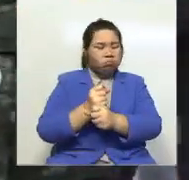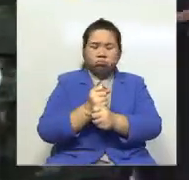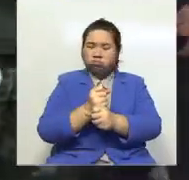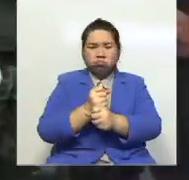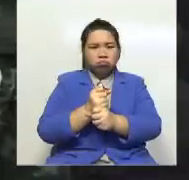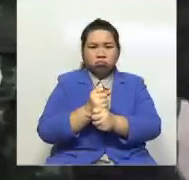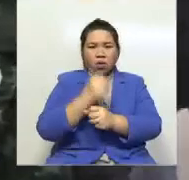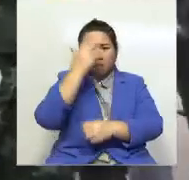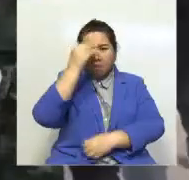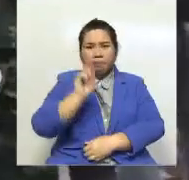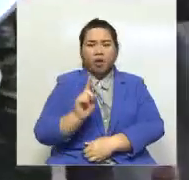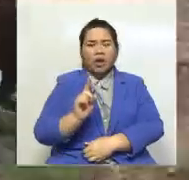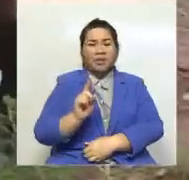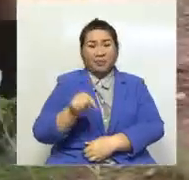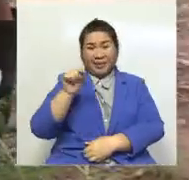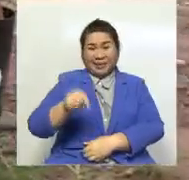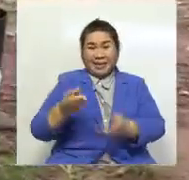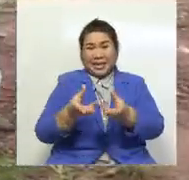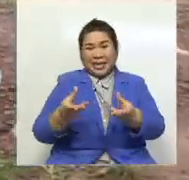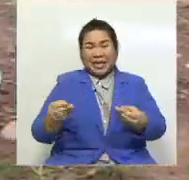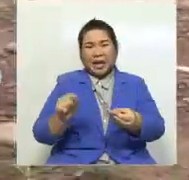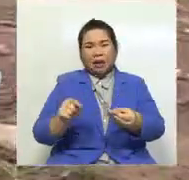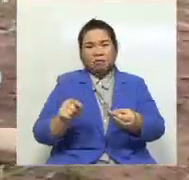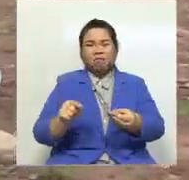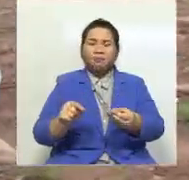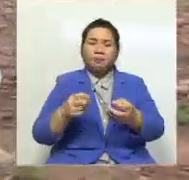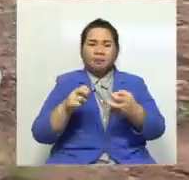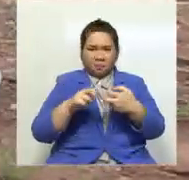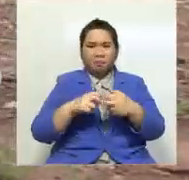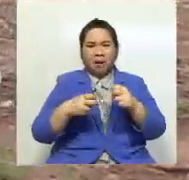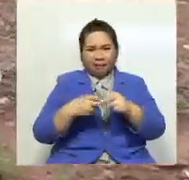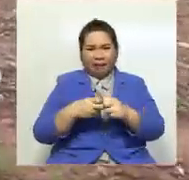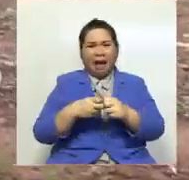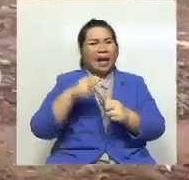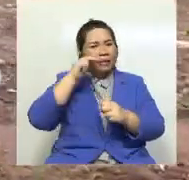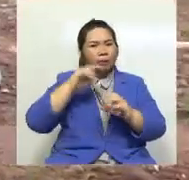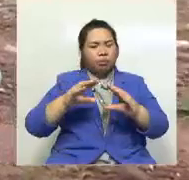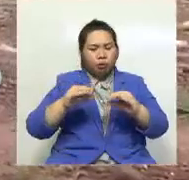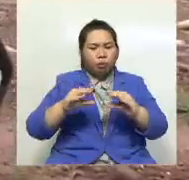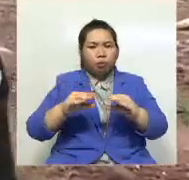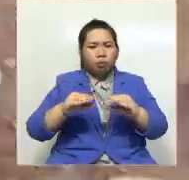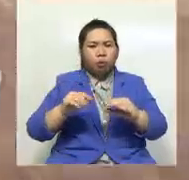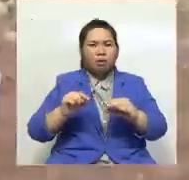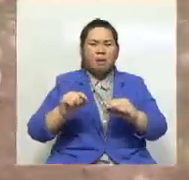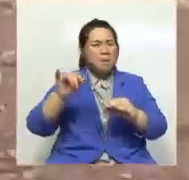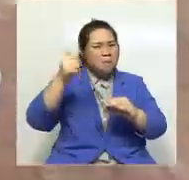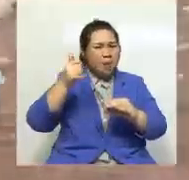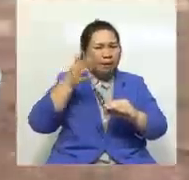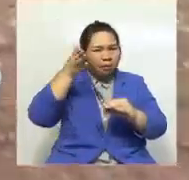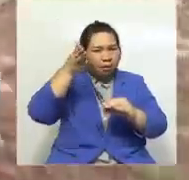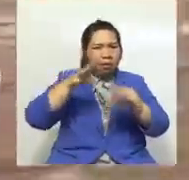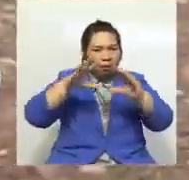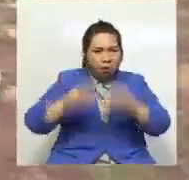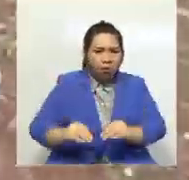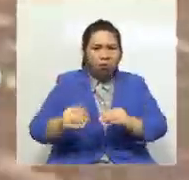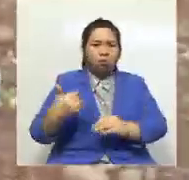านพักได้นะคะเพราะว่าพื้นที่ดินตรงนั้นก็ยังคงมีความชุ่มน้ำอยู่ในอนาคตอาจจะเกิดเหตุการณ์ซ้ำ